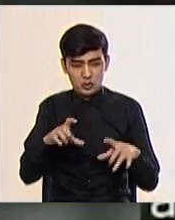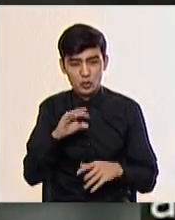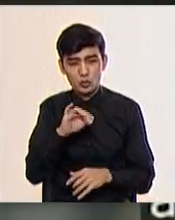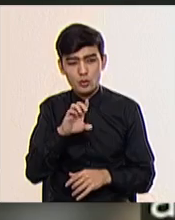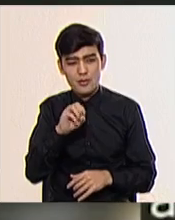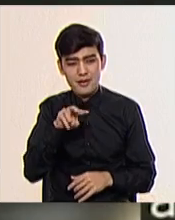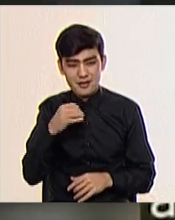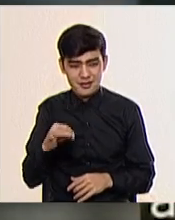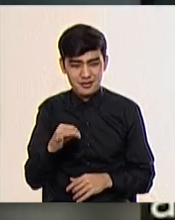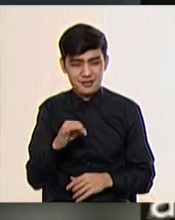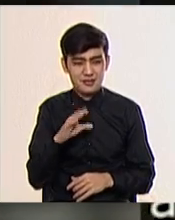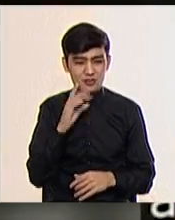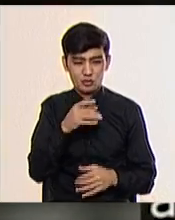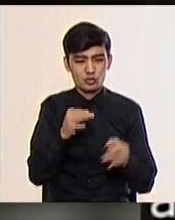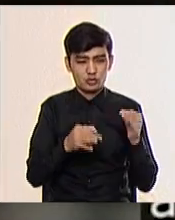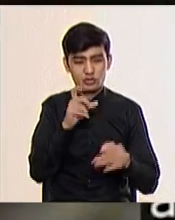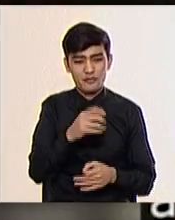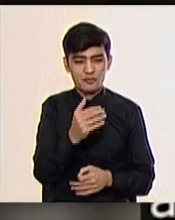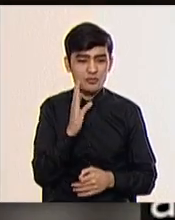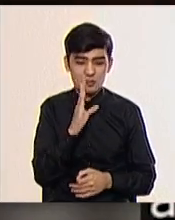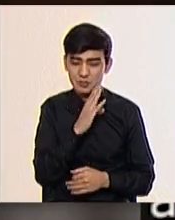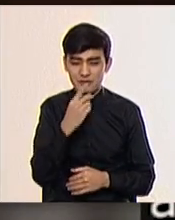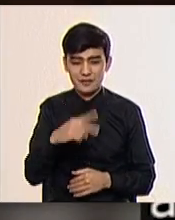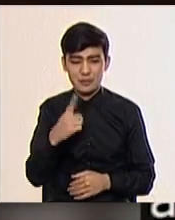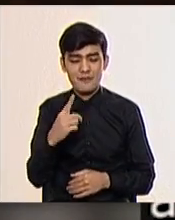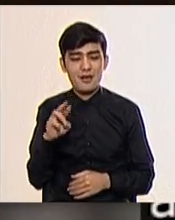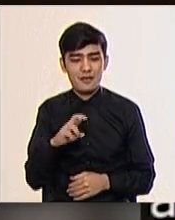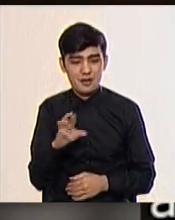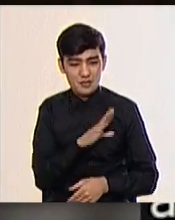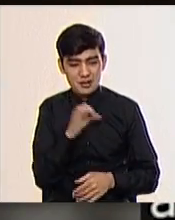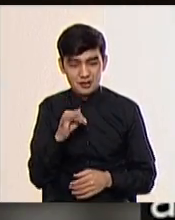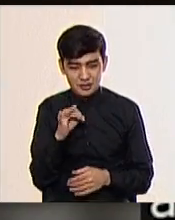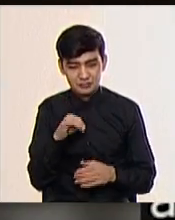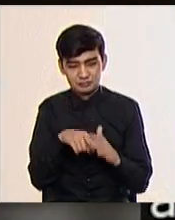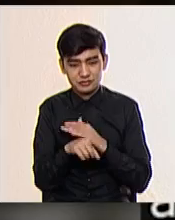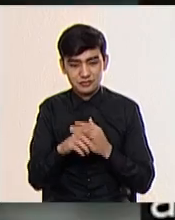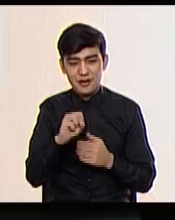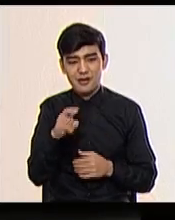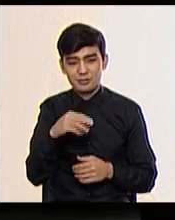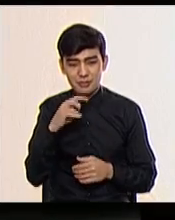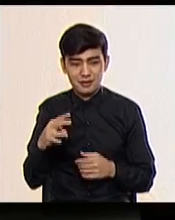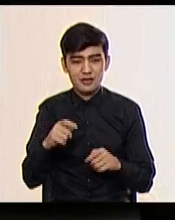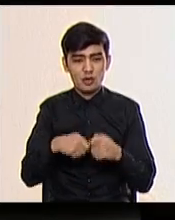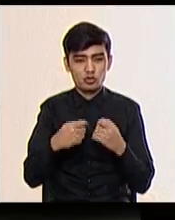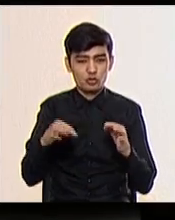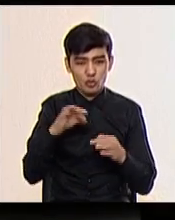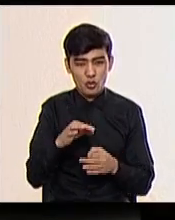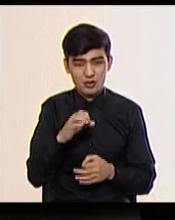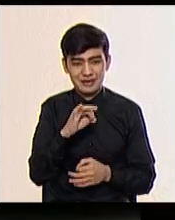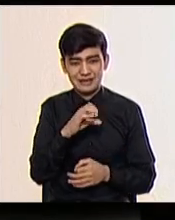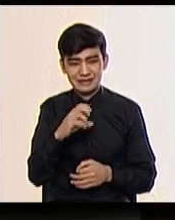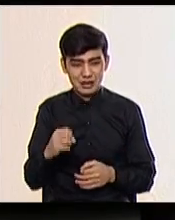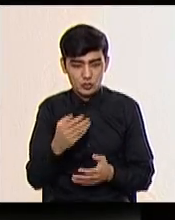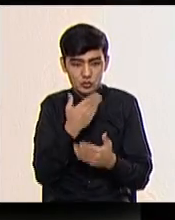юбилей мамы судьи, и это было еще 21 января. Однако протокола об административном нарушении в отношении Естая Исабекова